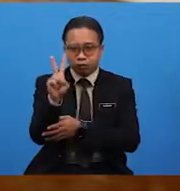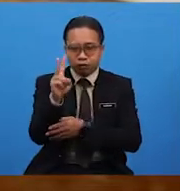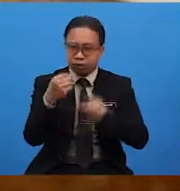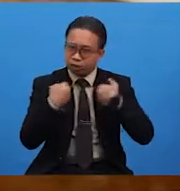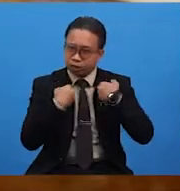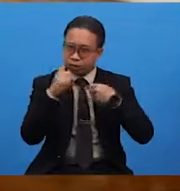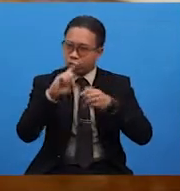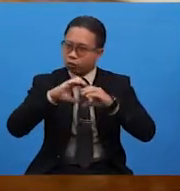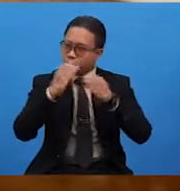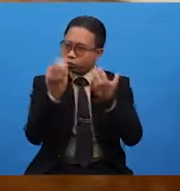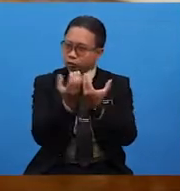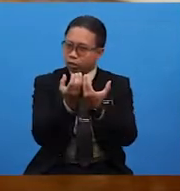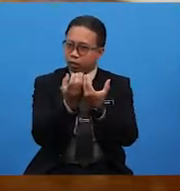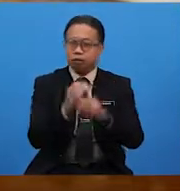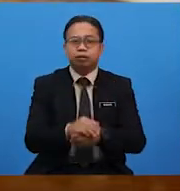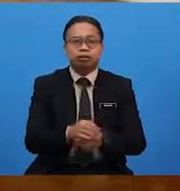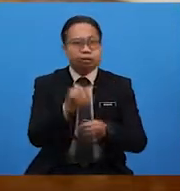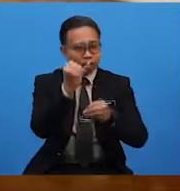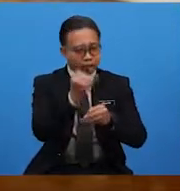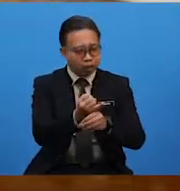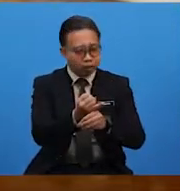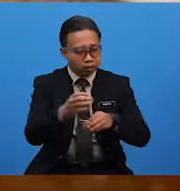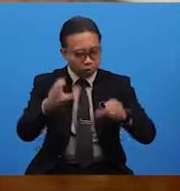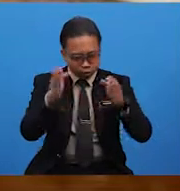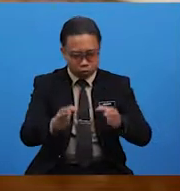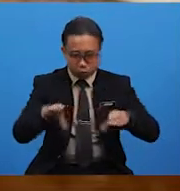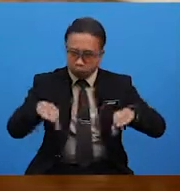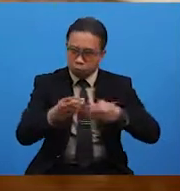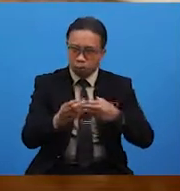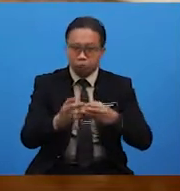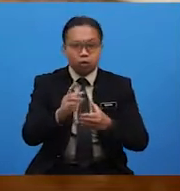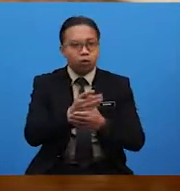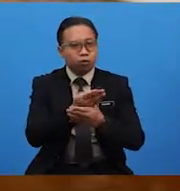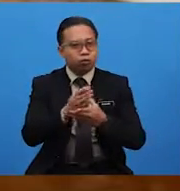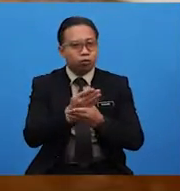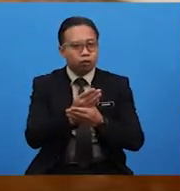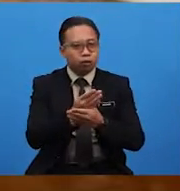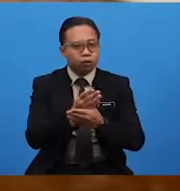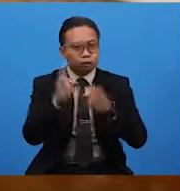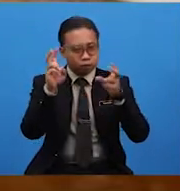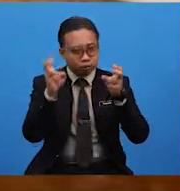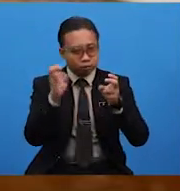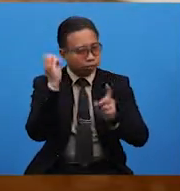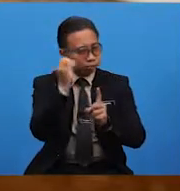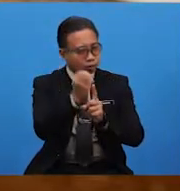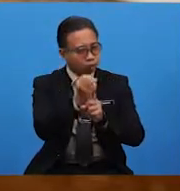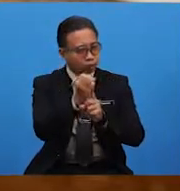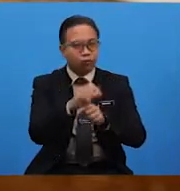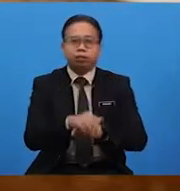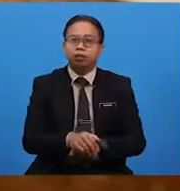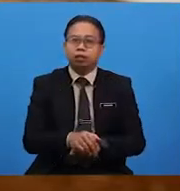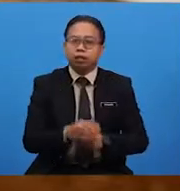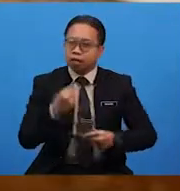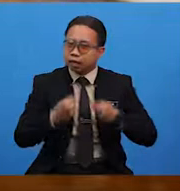sekumpulan pengkarya menghasilkan karya mereka dengan berkongsi matlamat falsafah tertentu